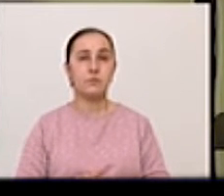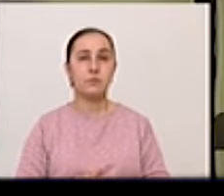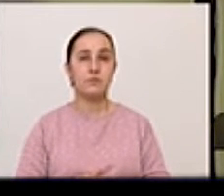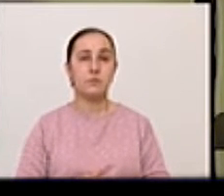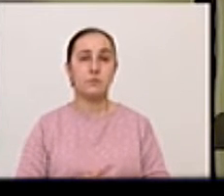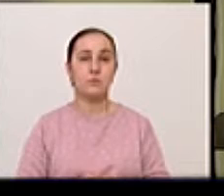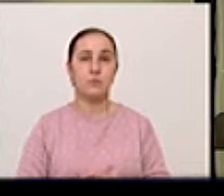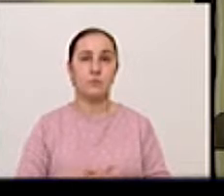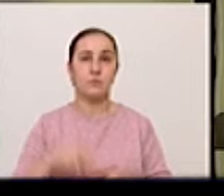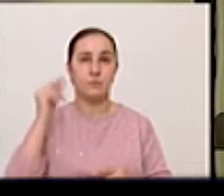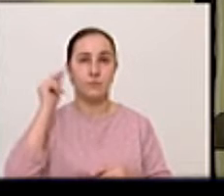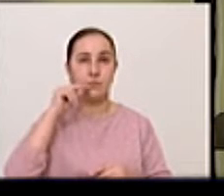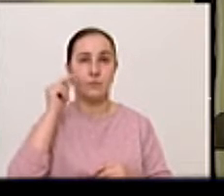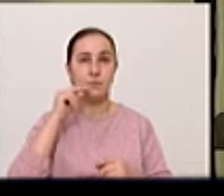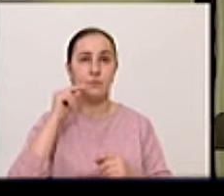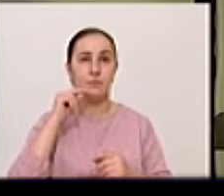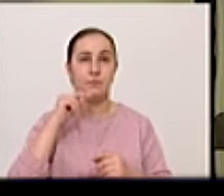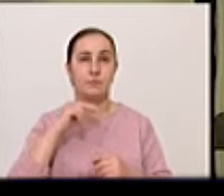Darsimiz